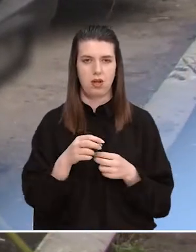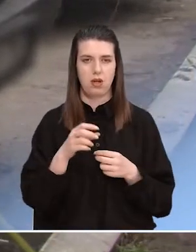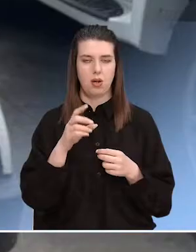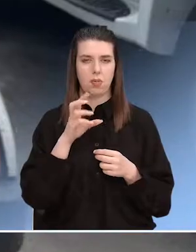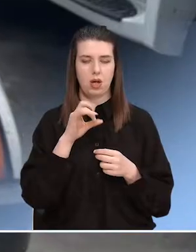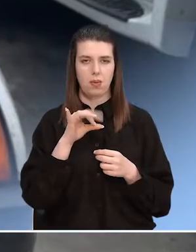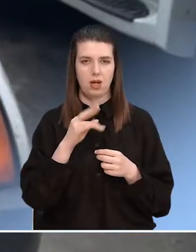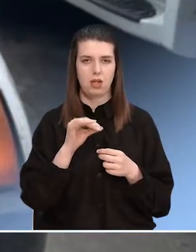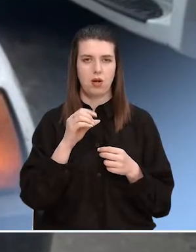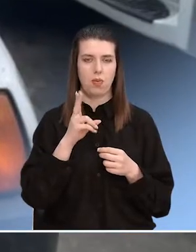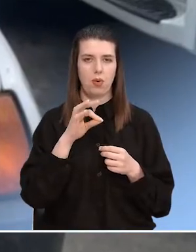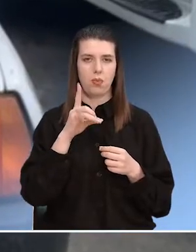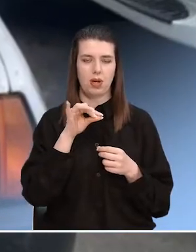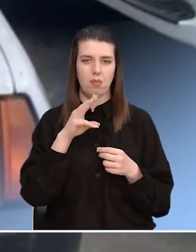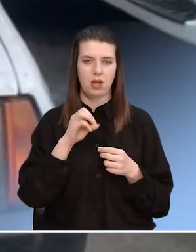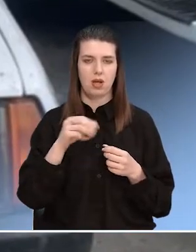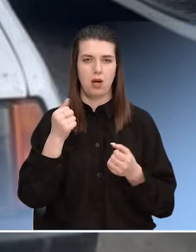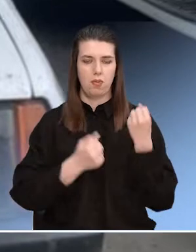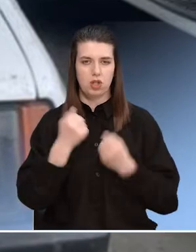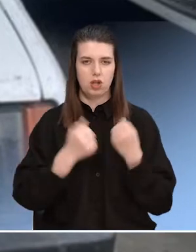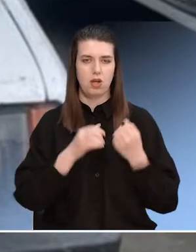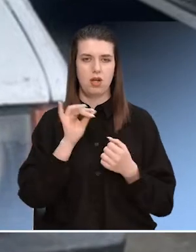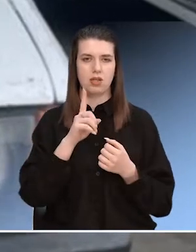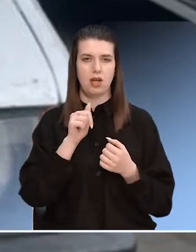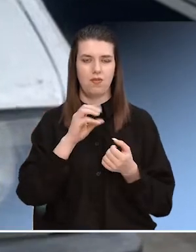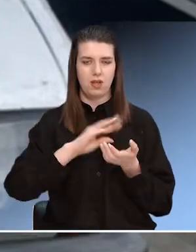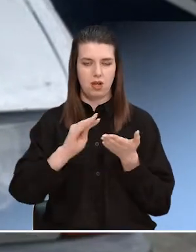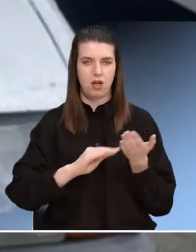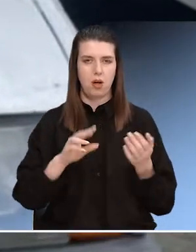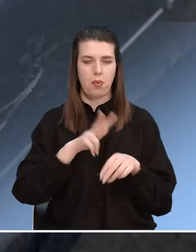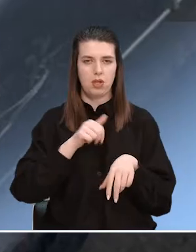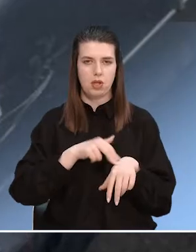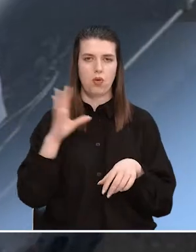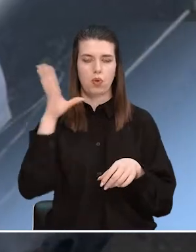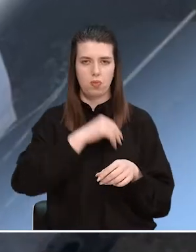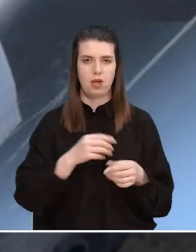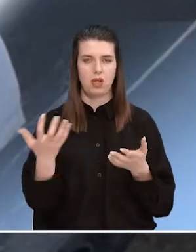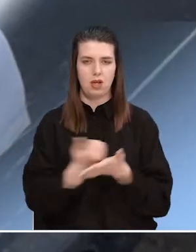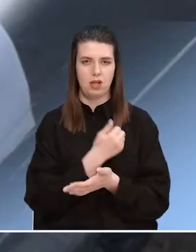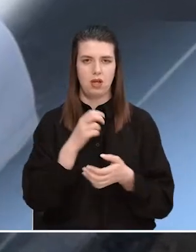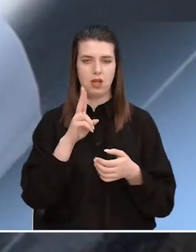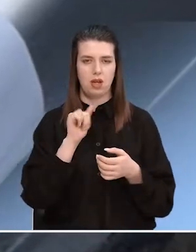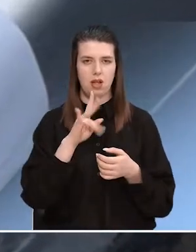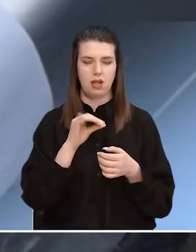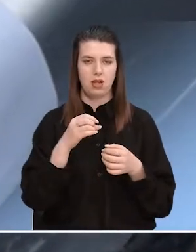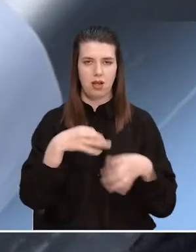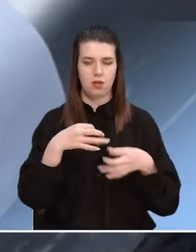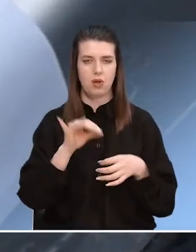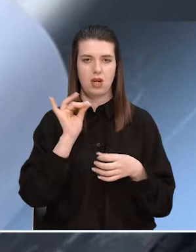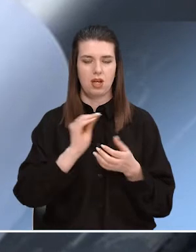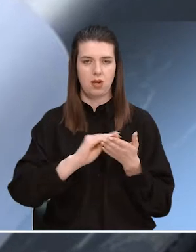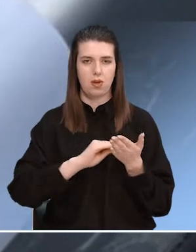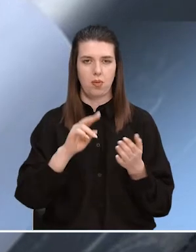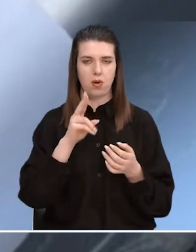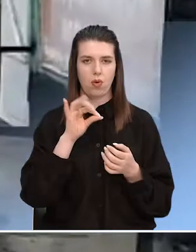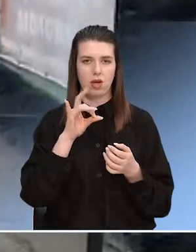ходе проведения оперативно-розыскных мероприятий по приметам автомобиля которую сообщила заявительница полицейские сумели установить личные